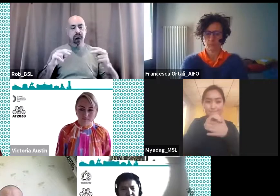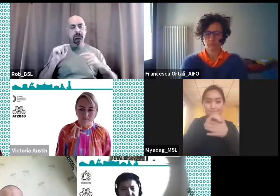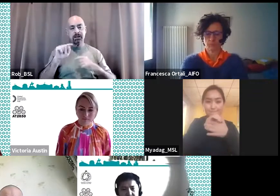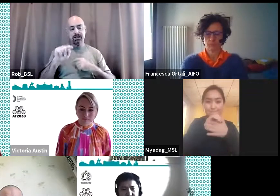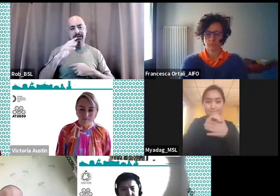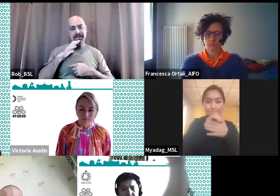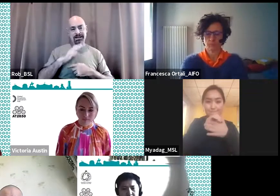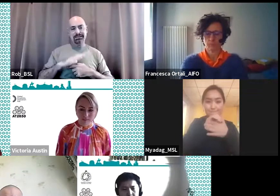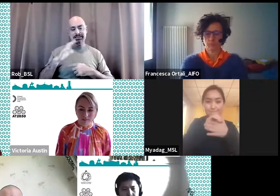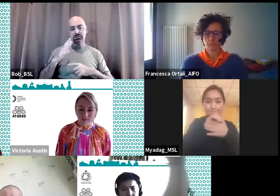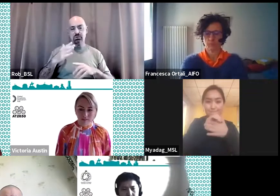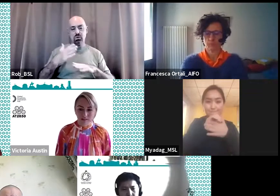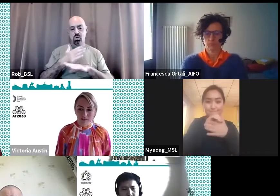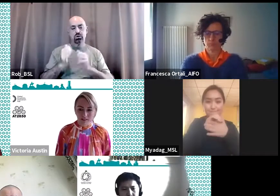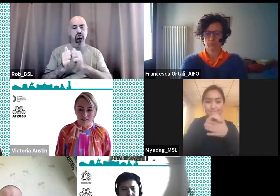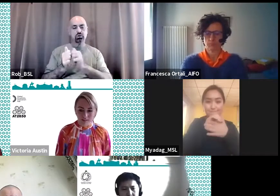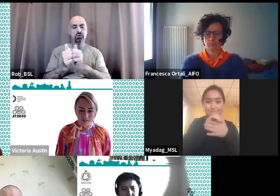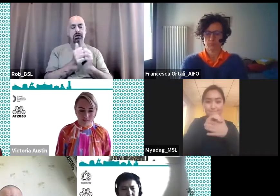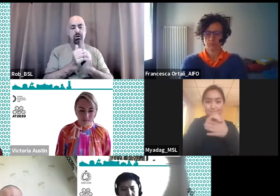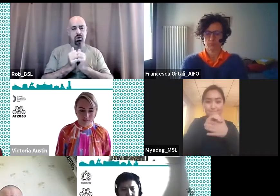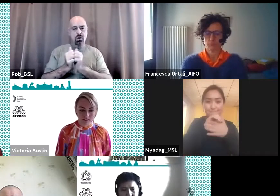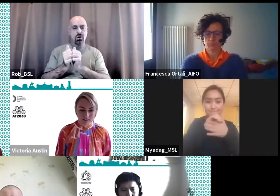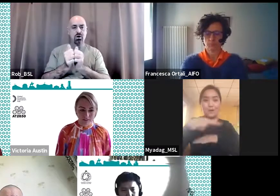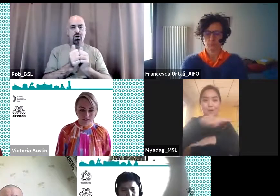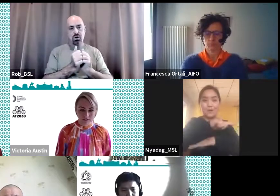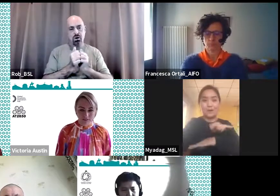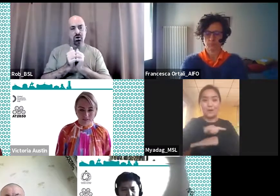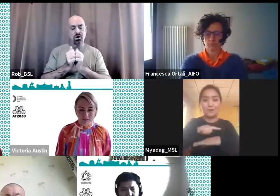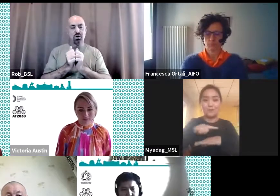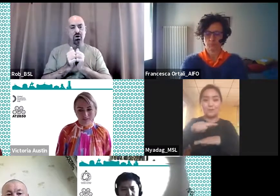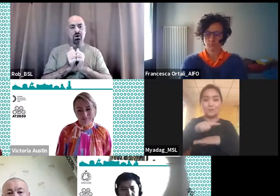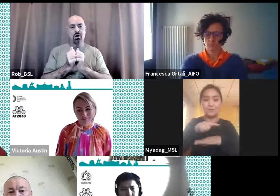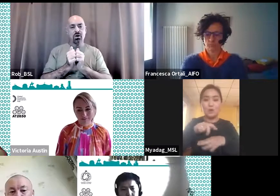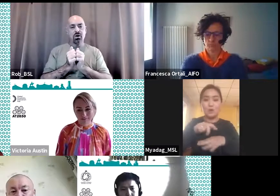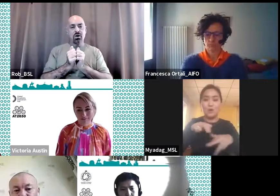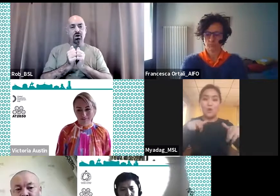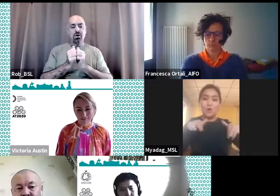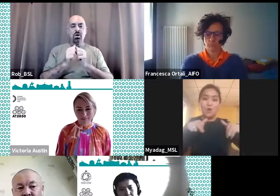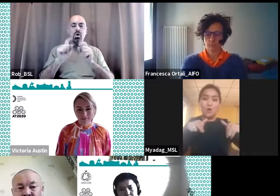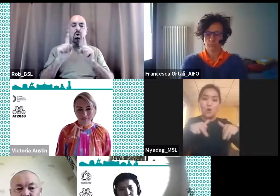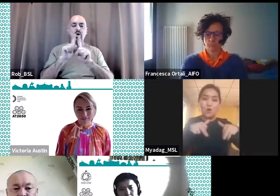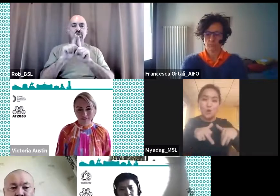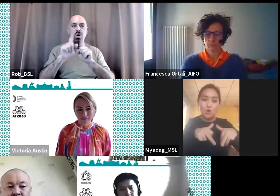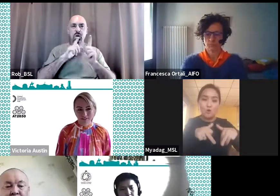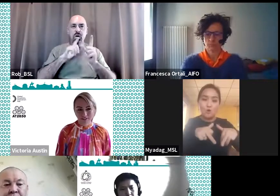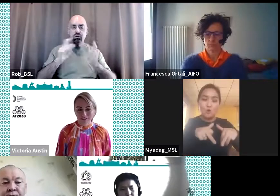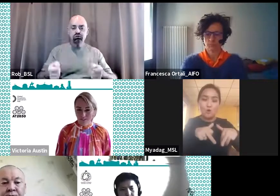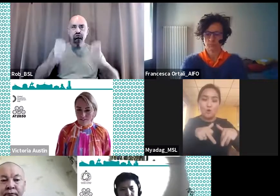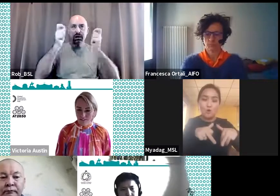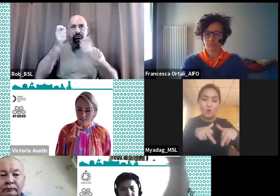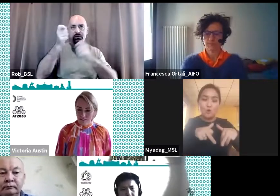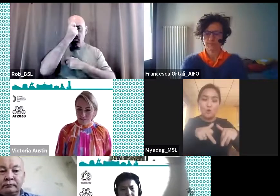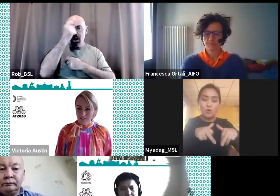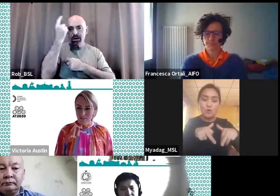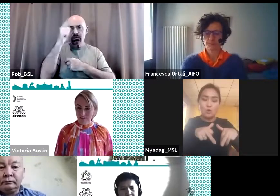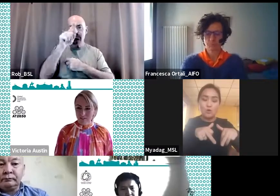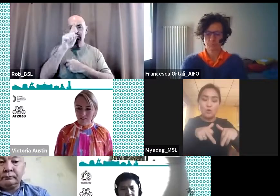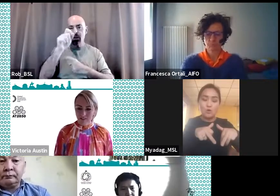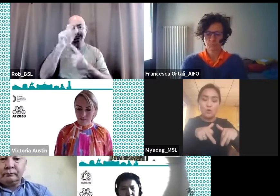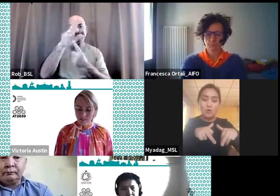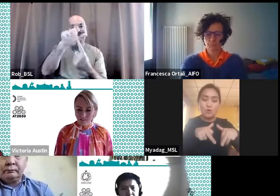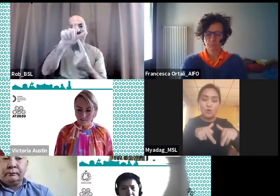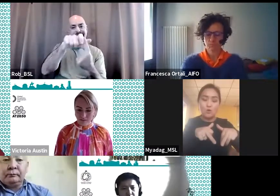хэрэгцээ, шаардлага, онцлогийг үнэхээр сайн мэддэг байх хэрэгтэй байна. Мөн хөгжлийн бэрхшээлтэй хүмүүсийн оролцоог